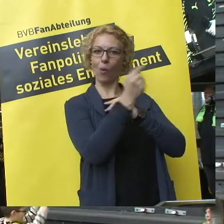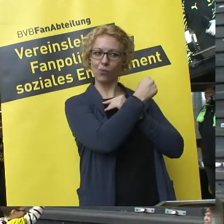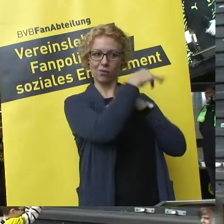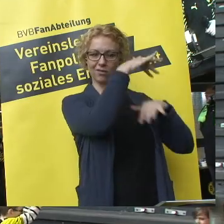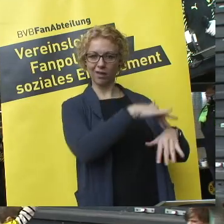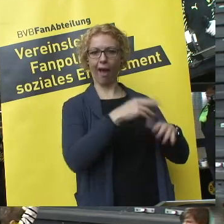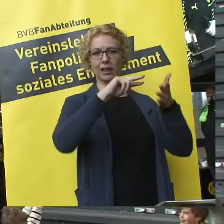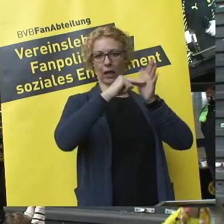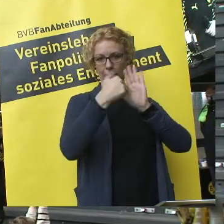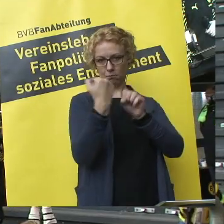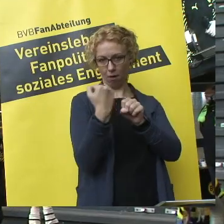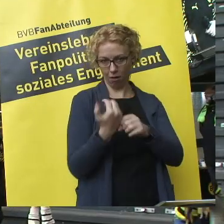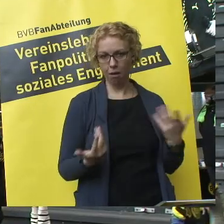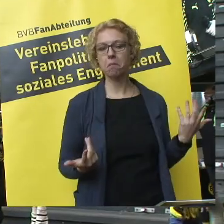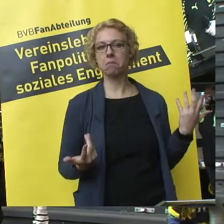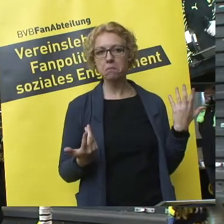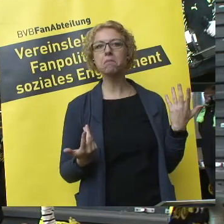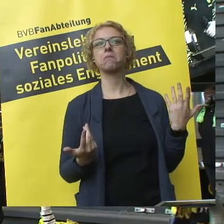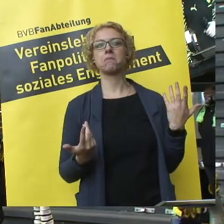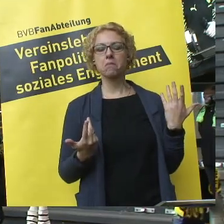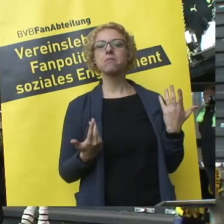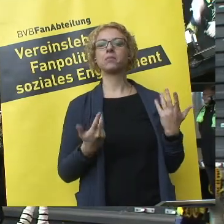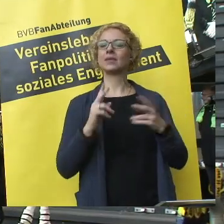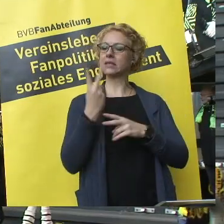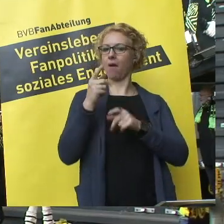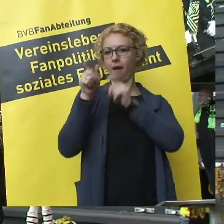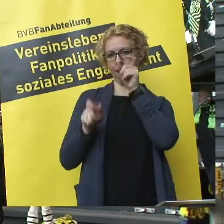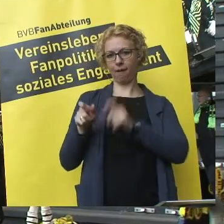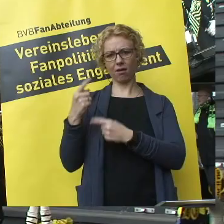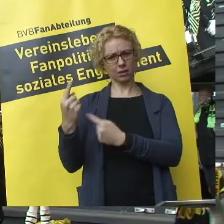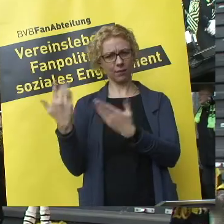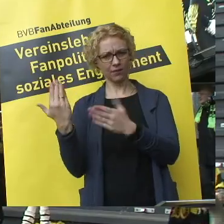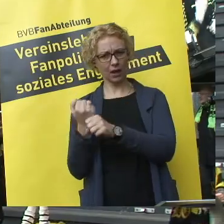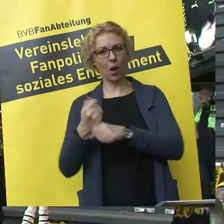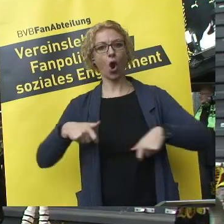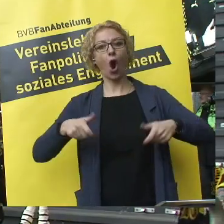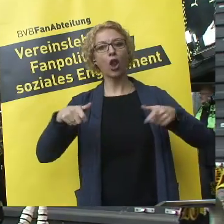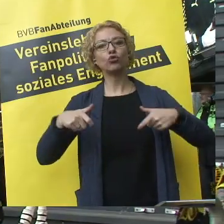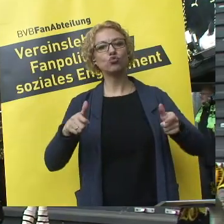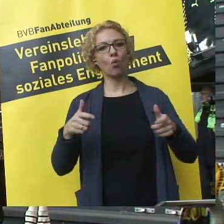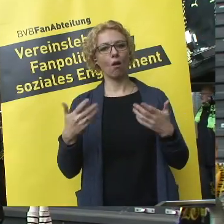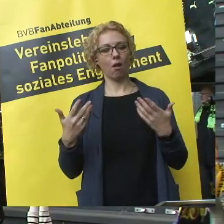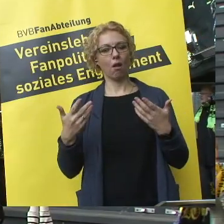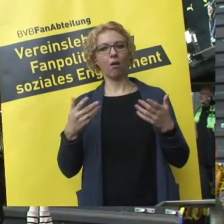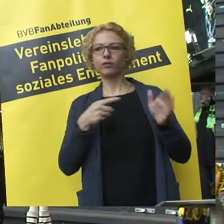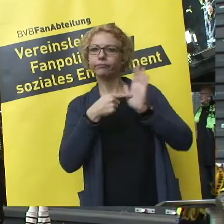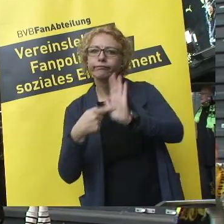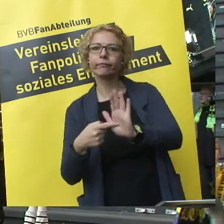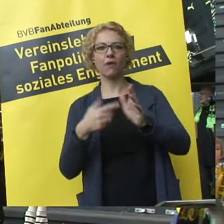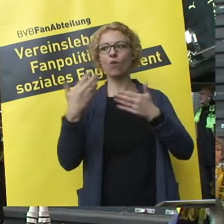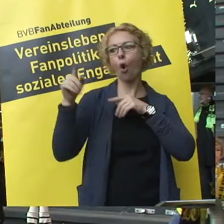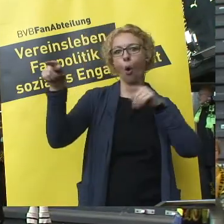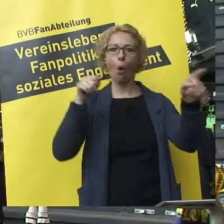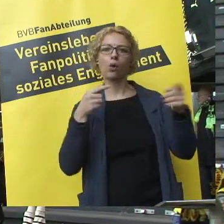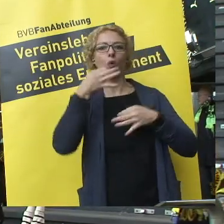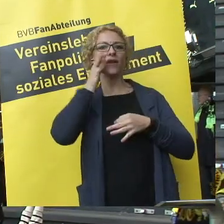macht die Technik. Und dann haben wir 2 Leute, die Rollstühle hier einhelfen und